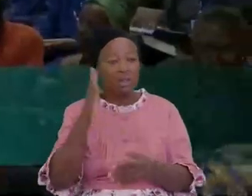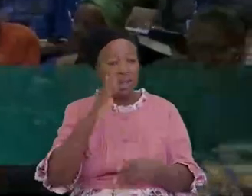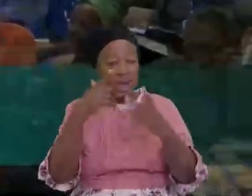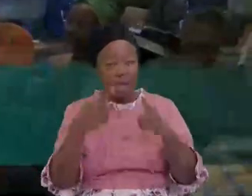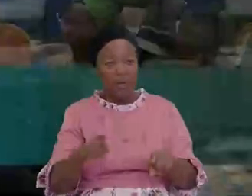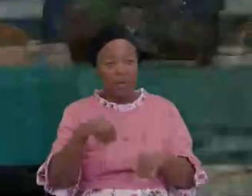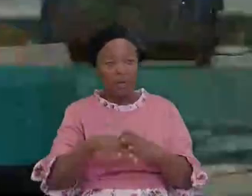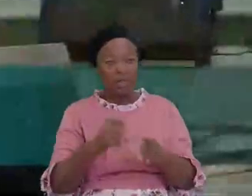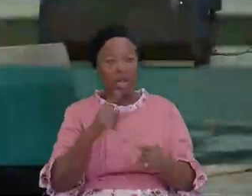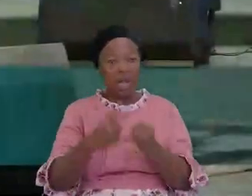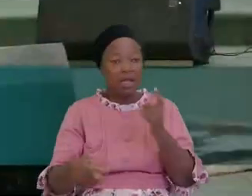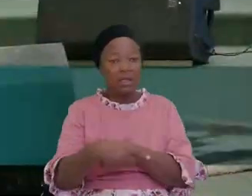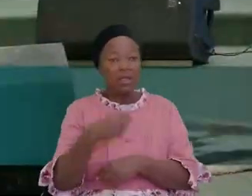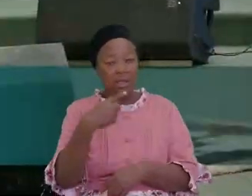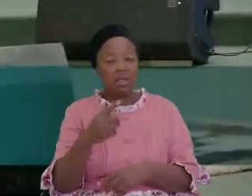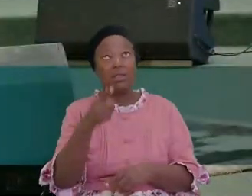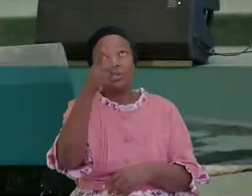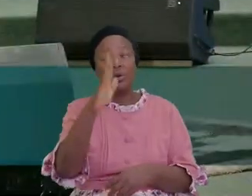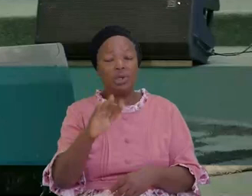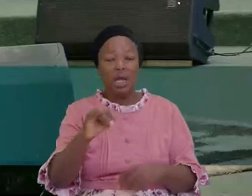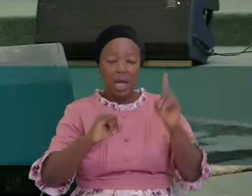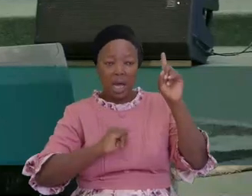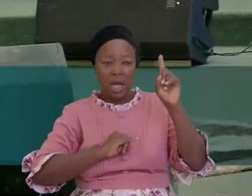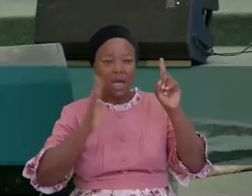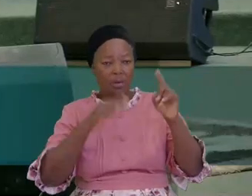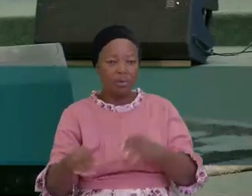Il dit, dans les derniers jours, dit Dieu,